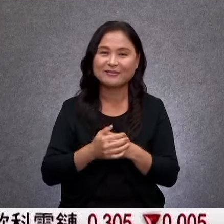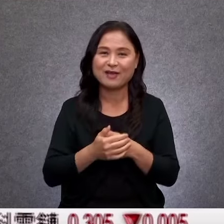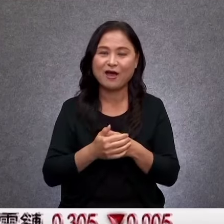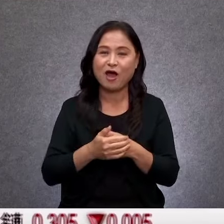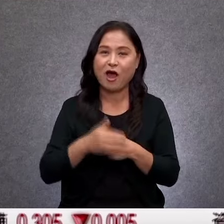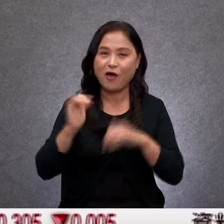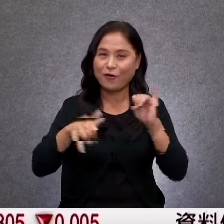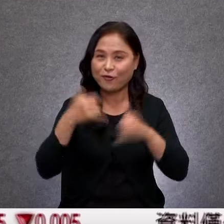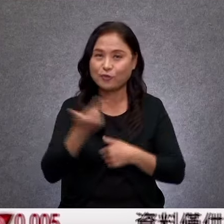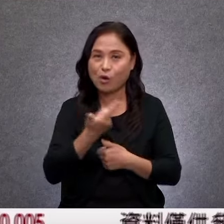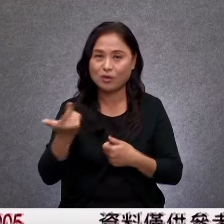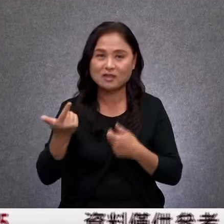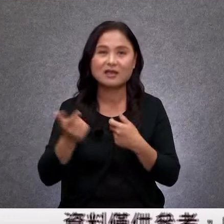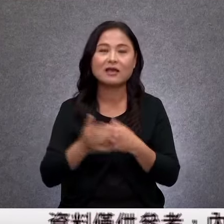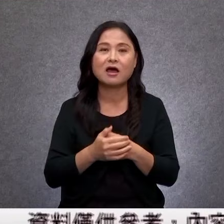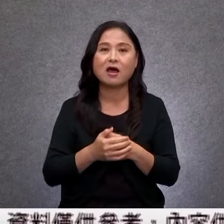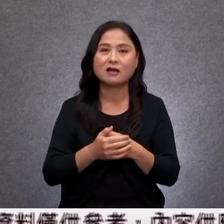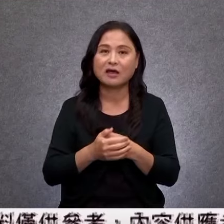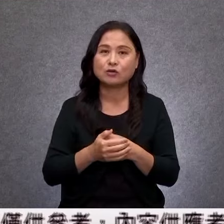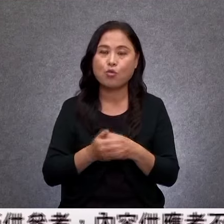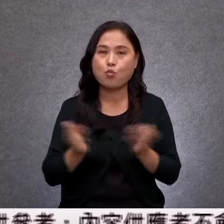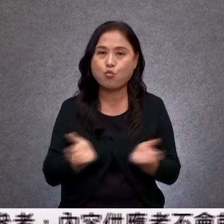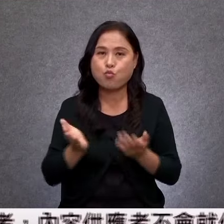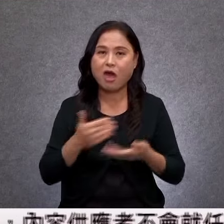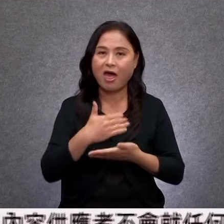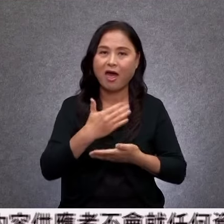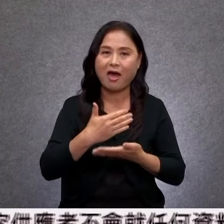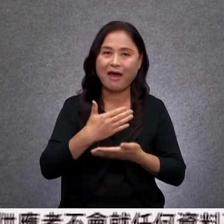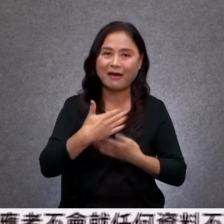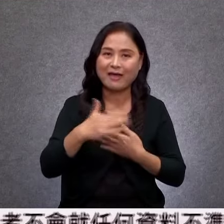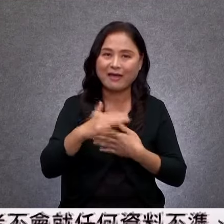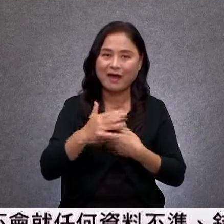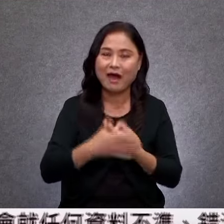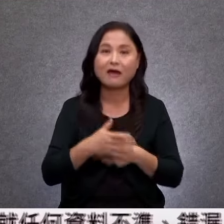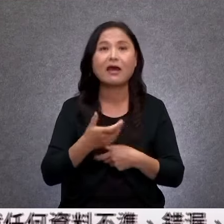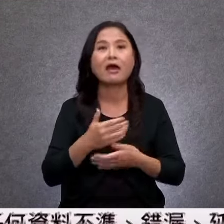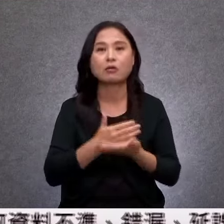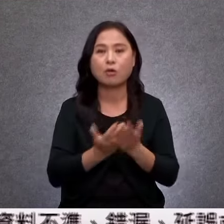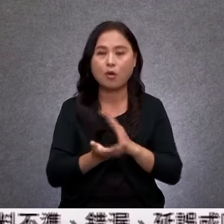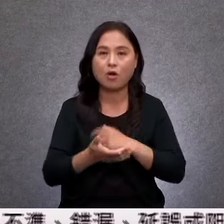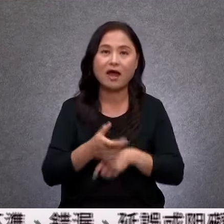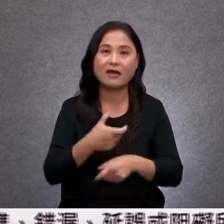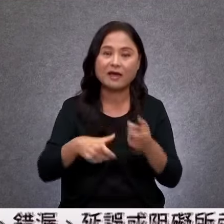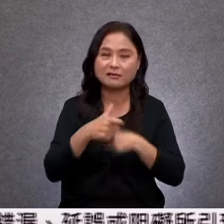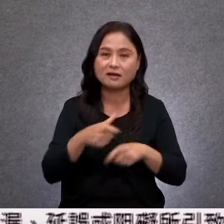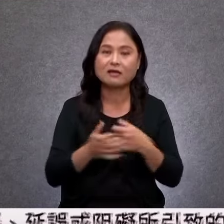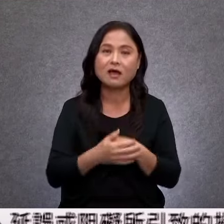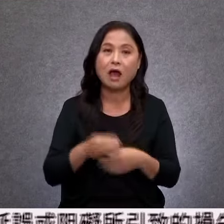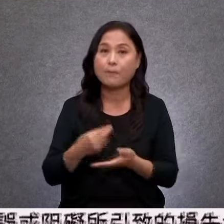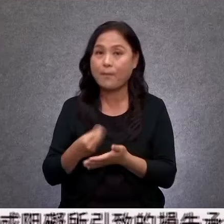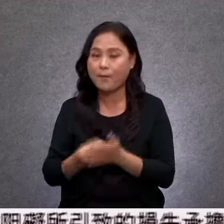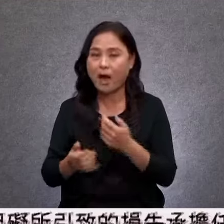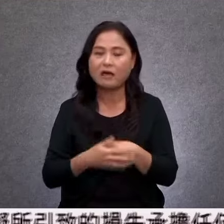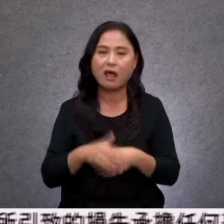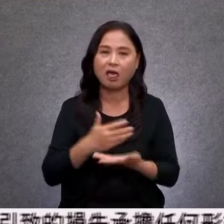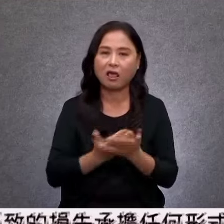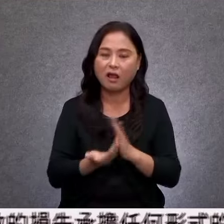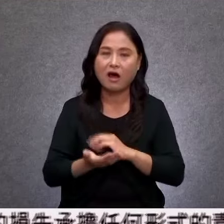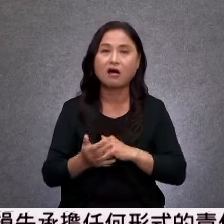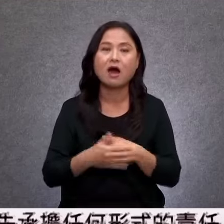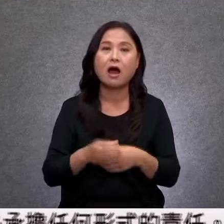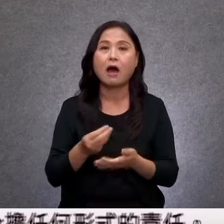吸引多啲客，帶多啲人嚟，通過咁樣嚟到拉動我哋嘅其他嘅經濟環節，令到我